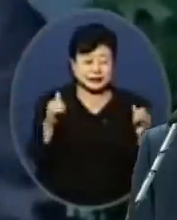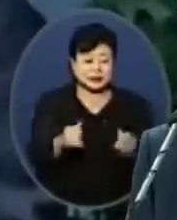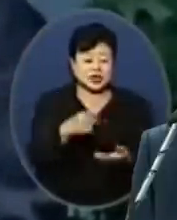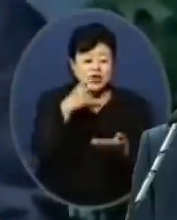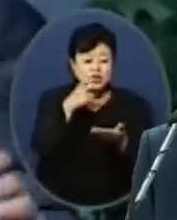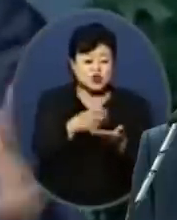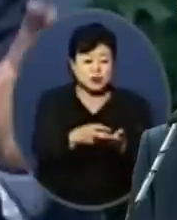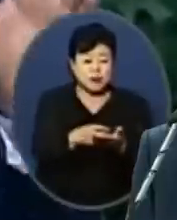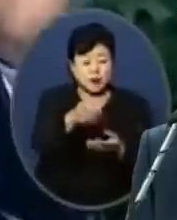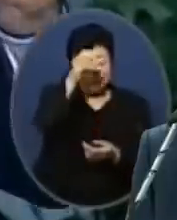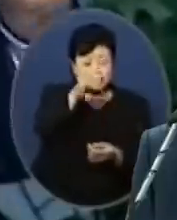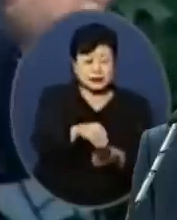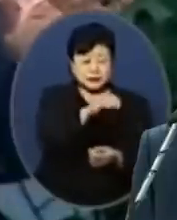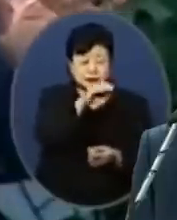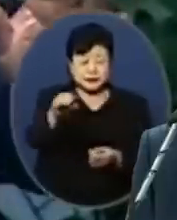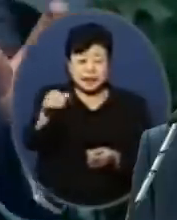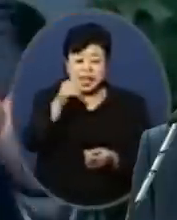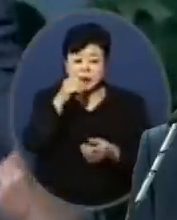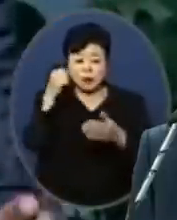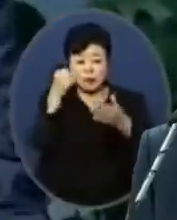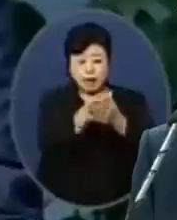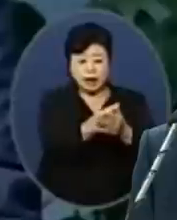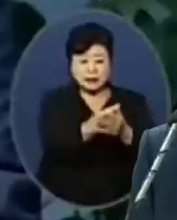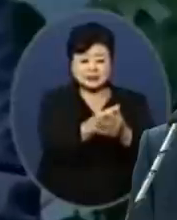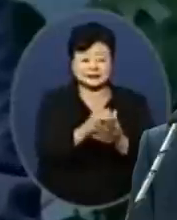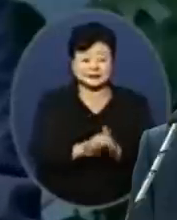율법을 십자가에 다 못 박아버려.